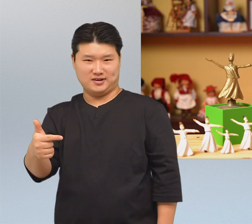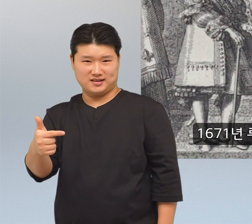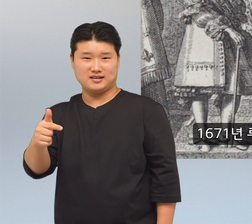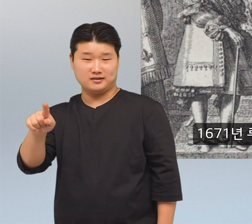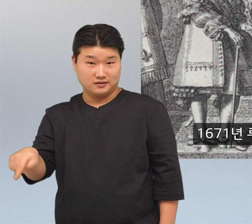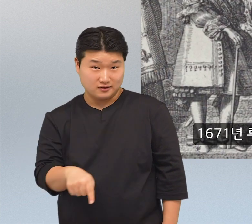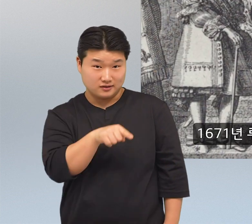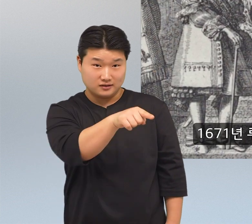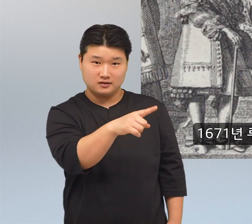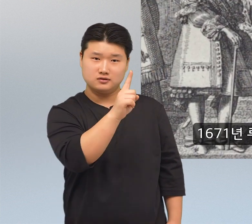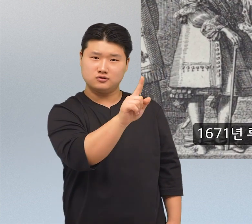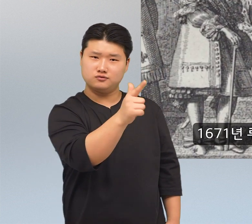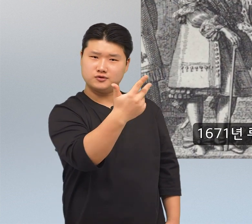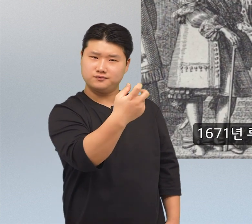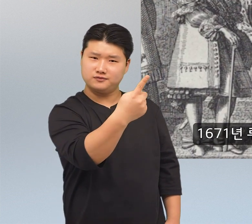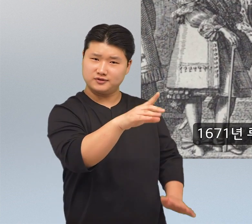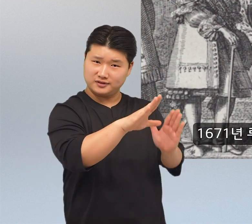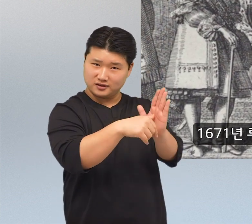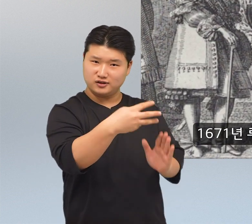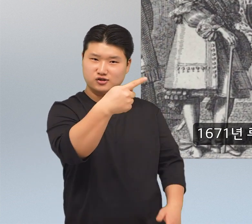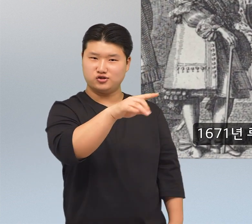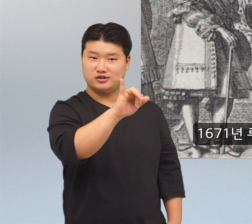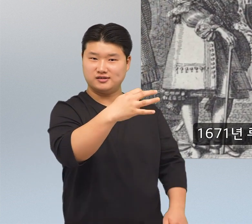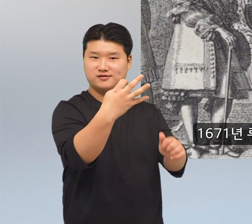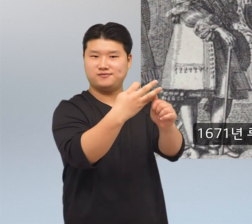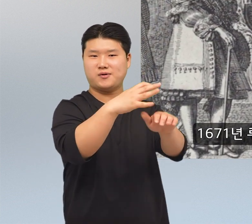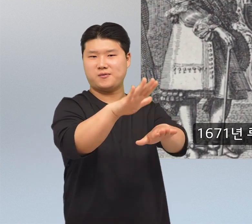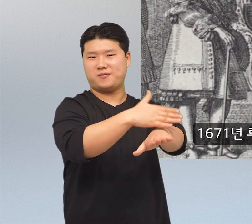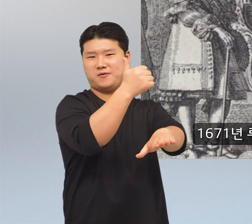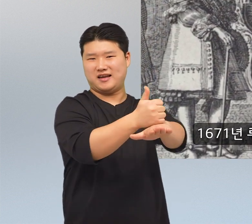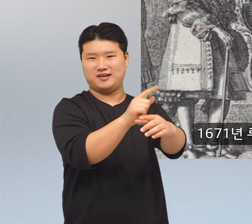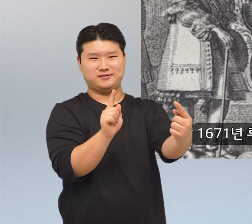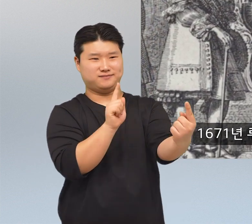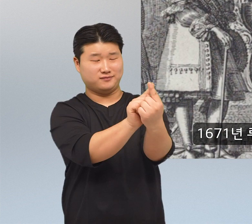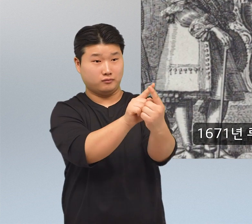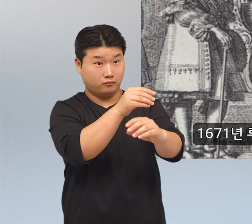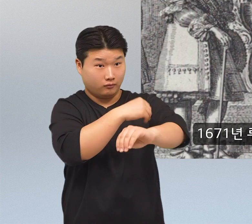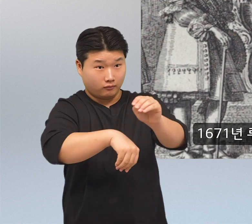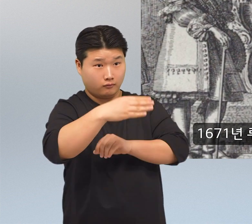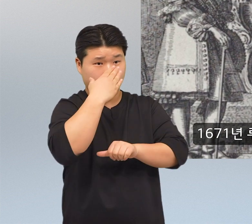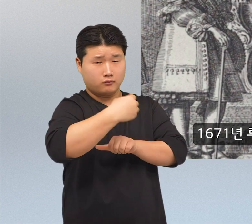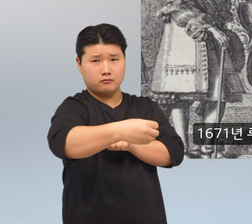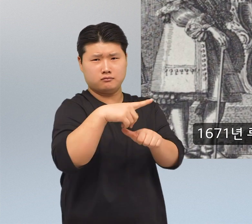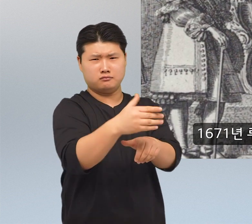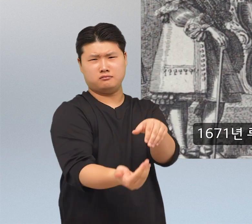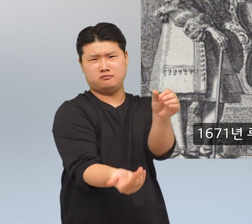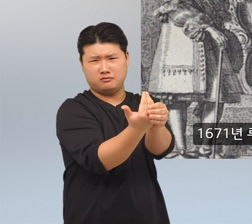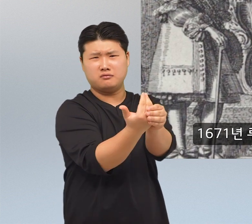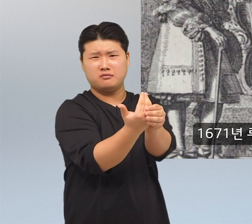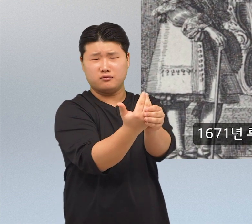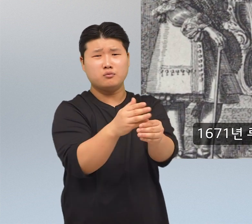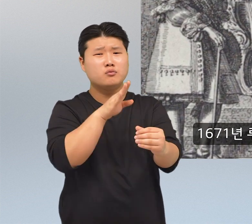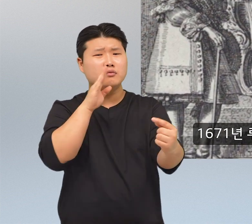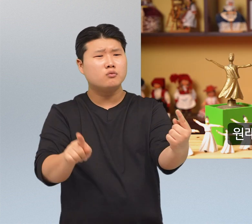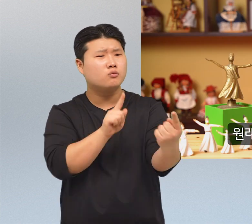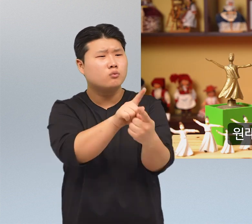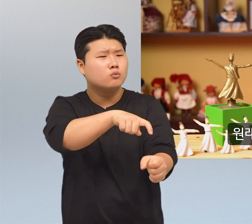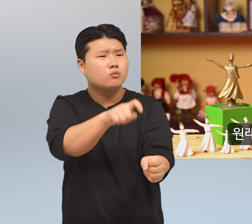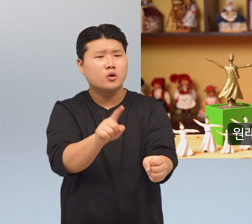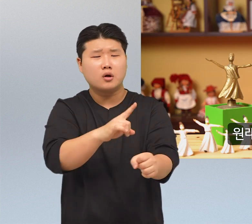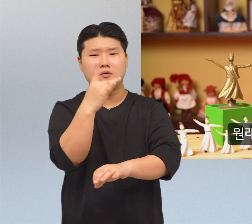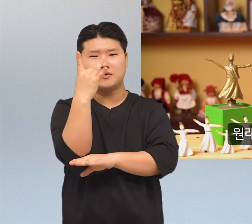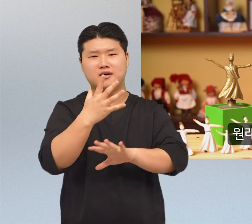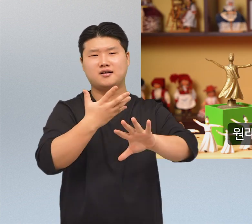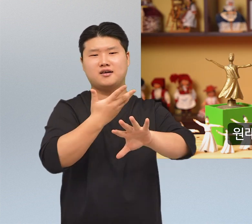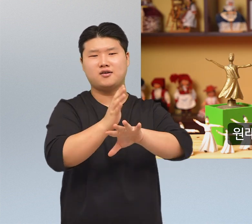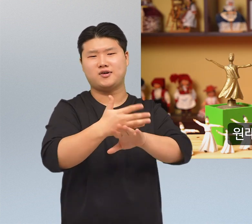아아가 1671년 루이 14세를 아련했을 때 푸대접을 받은 일이 있었는데요.